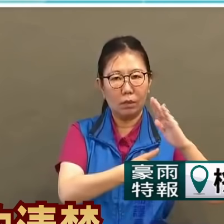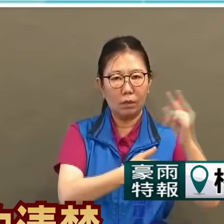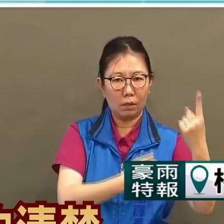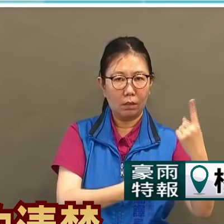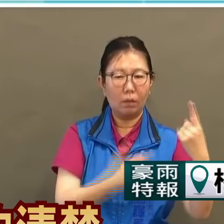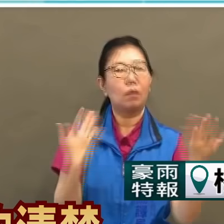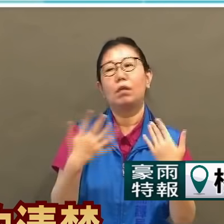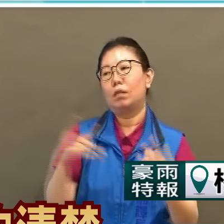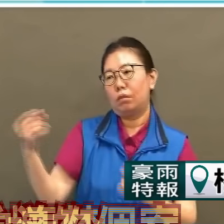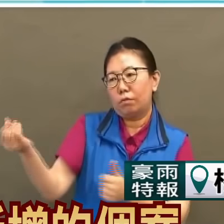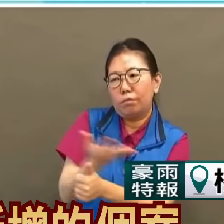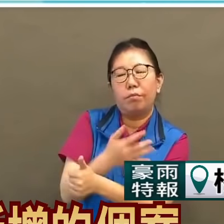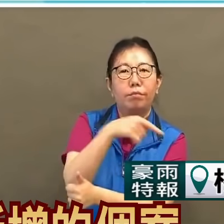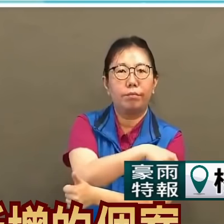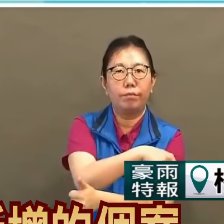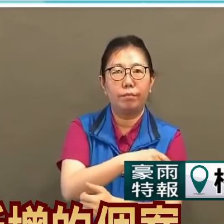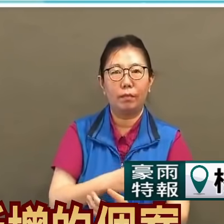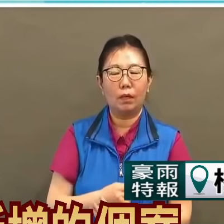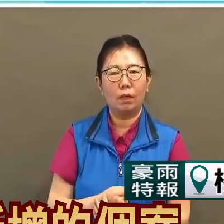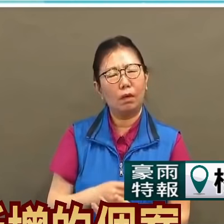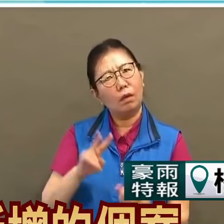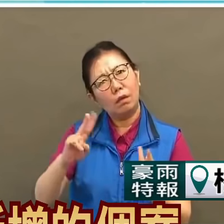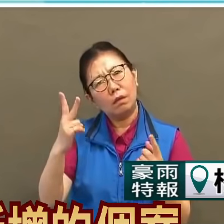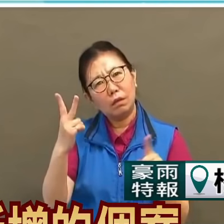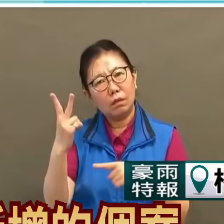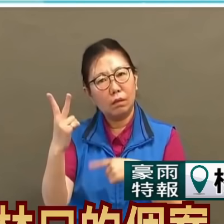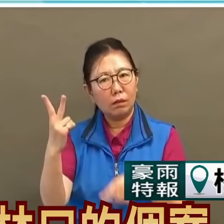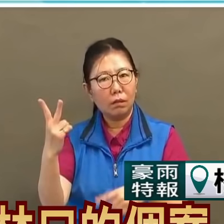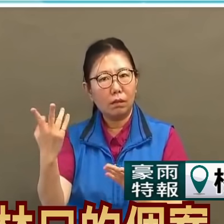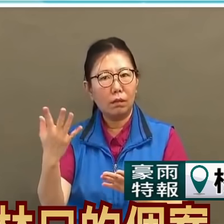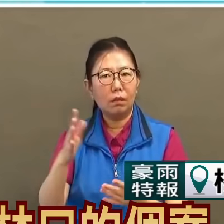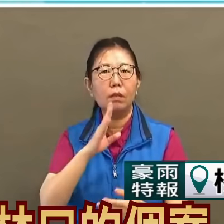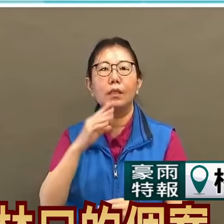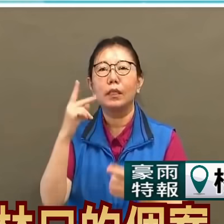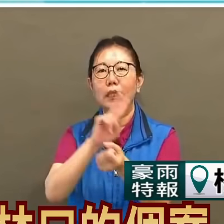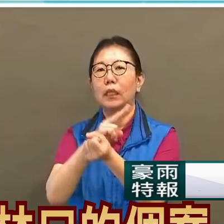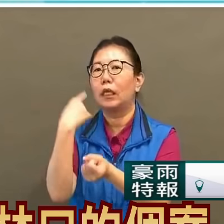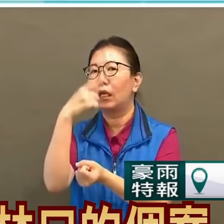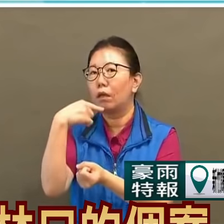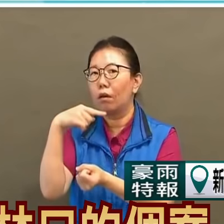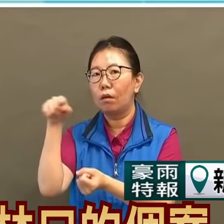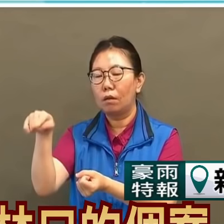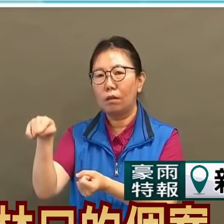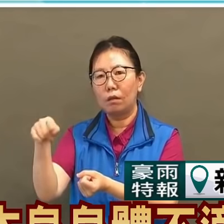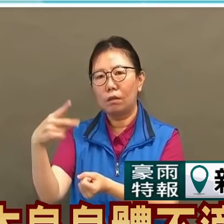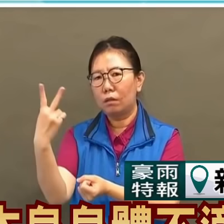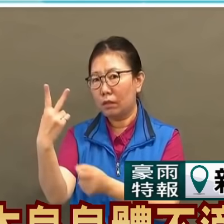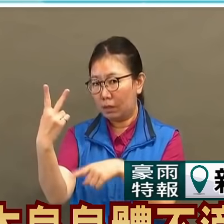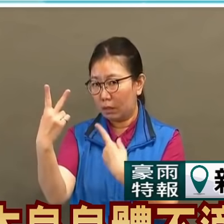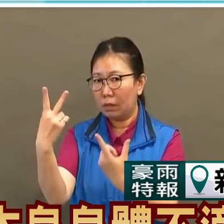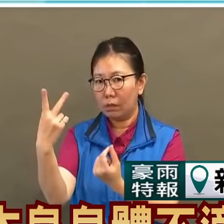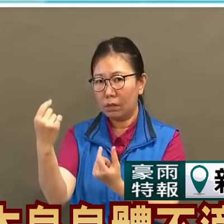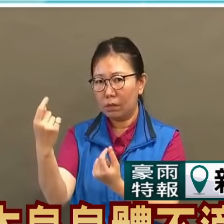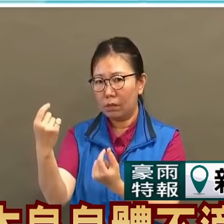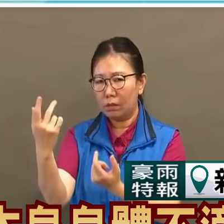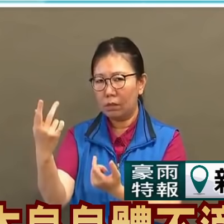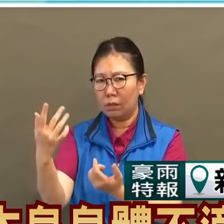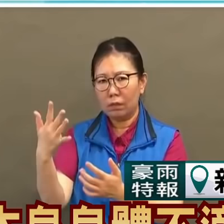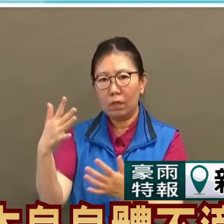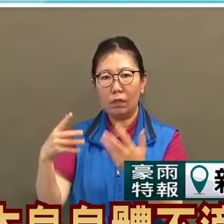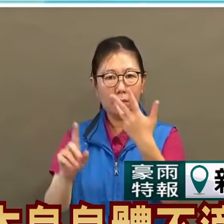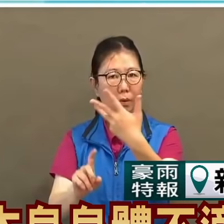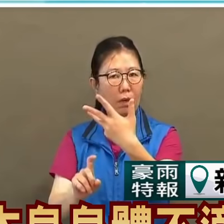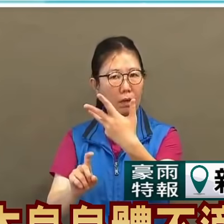源非常的清楚。至于还有两个新增的个案，一个在林口，这个林口的个案是因为